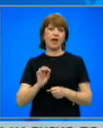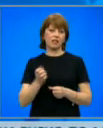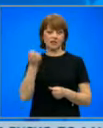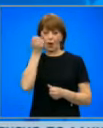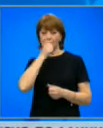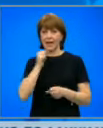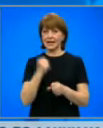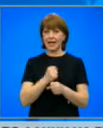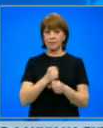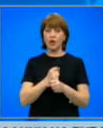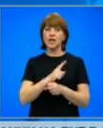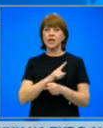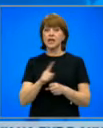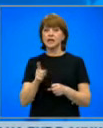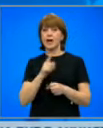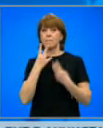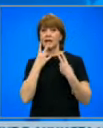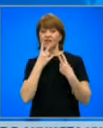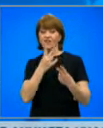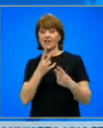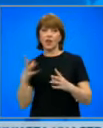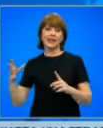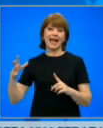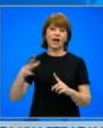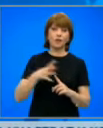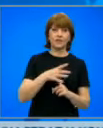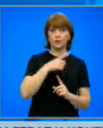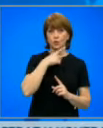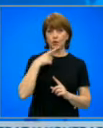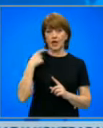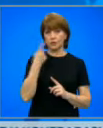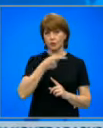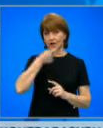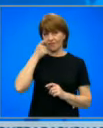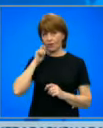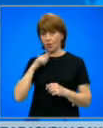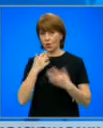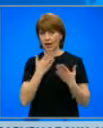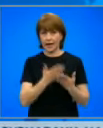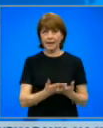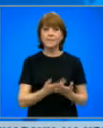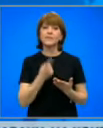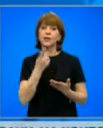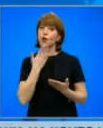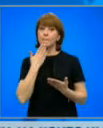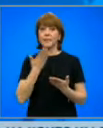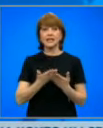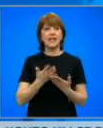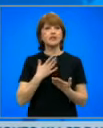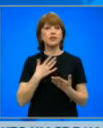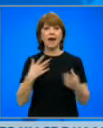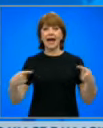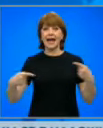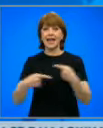предвиди нахлуването на Русия в Украина. Още в началото на март началникът на генералния щаб на френските въоръжени сили призна, че е